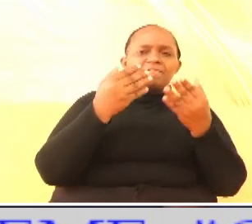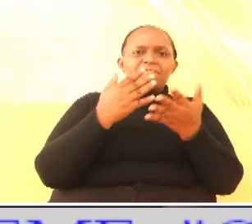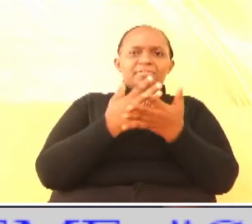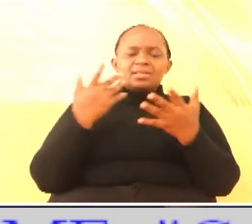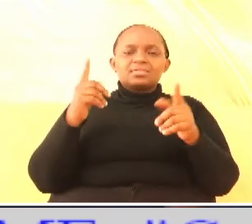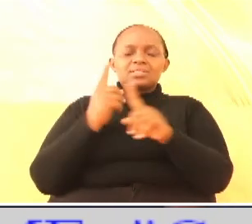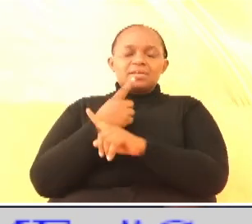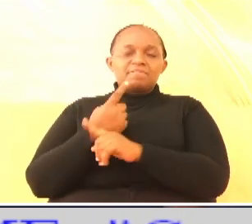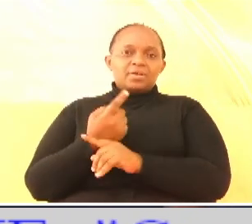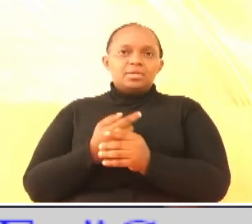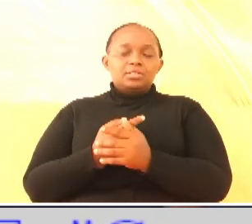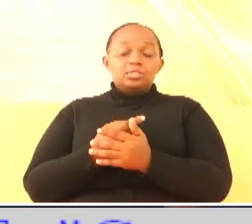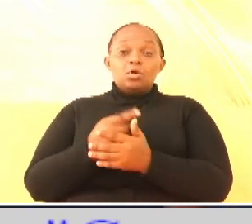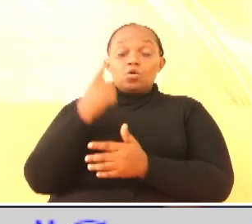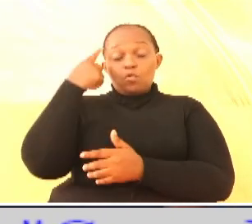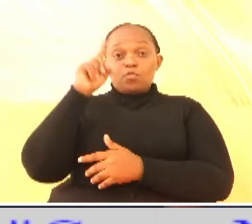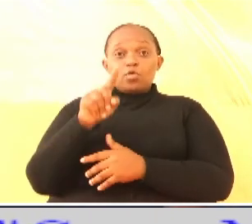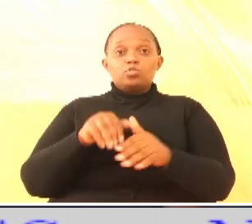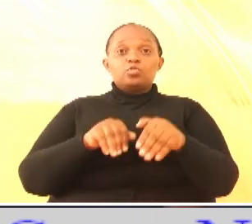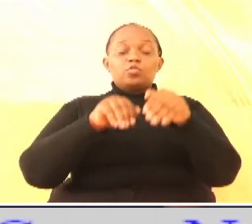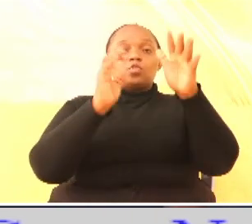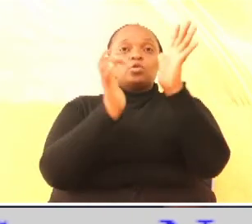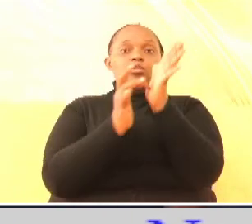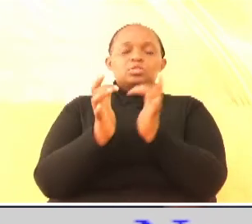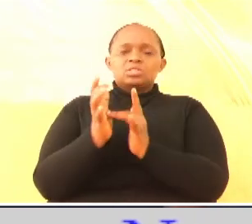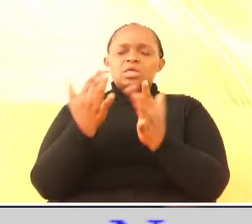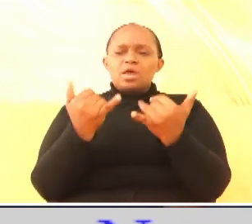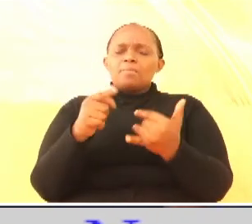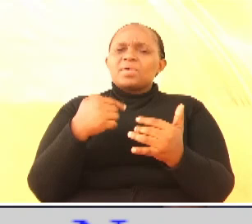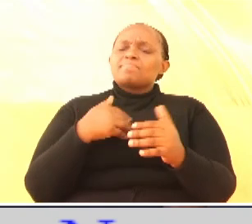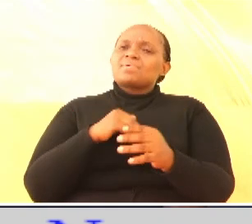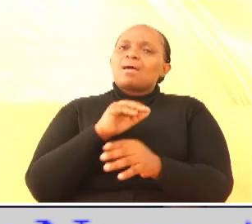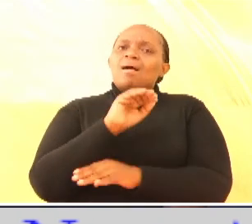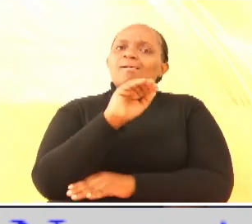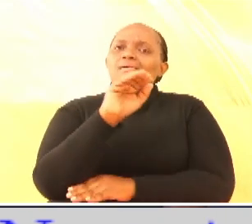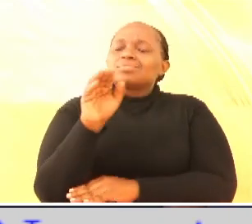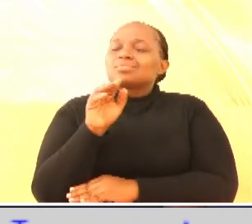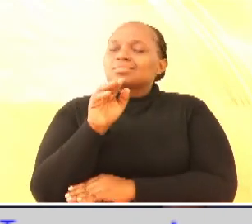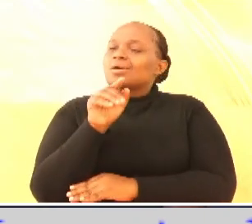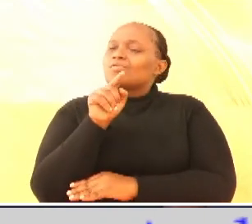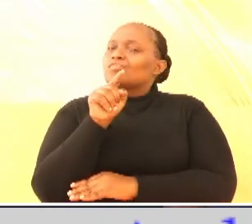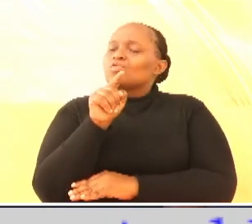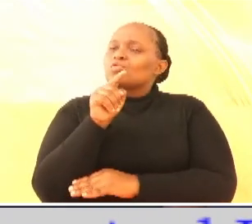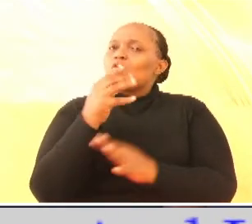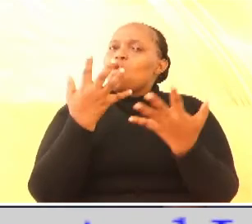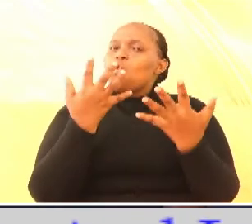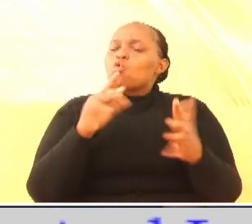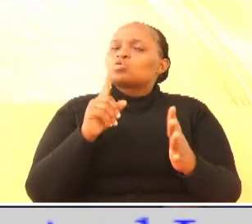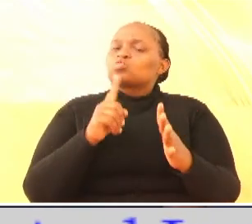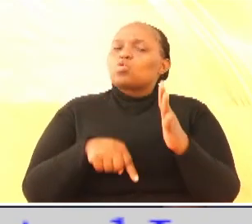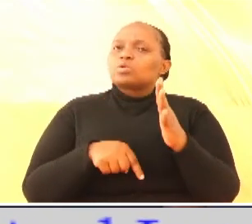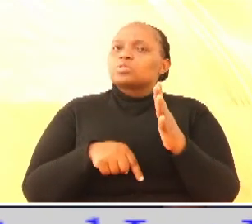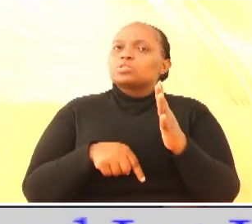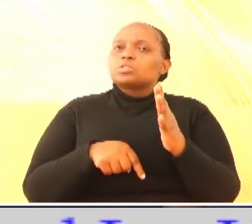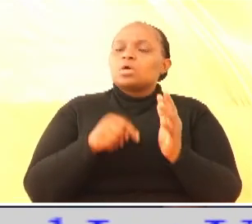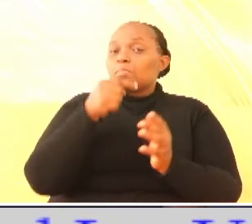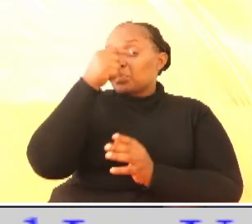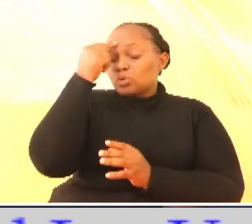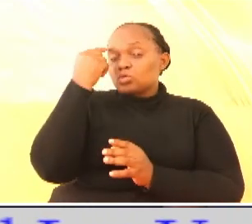nani? Yesu. Nikikuuliza swali asubuhi ya leo, ni nini umepoteza kwa minajiri ya huduma wewe? Ni